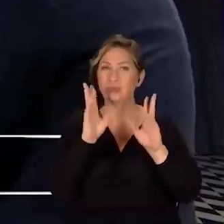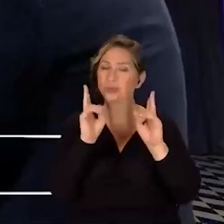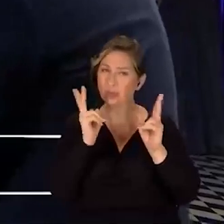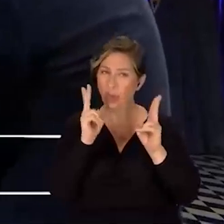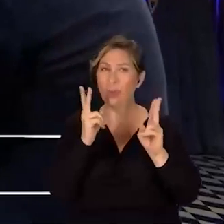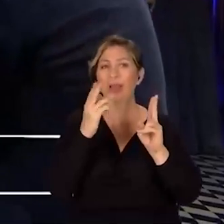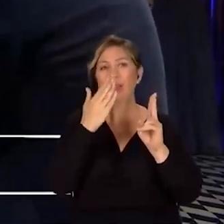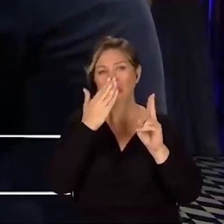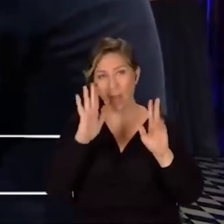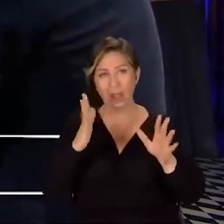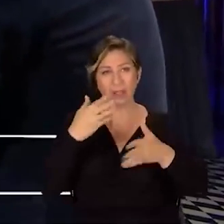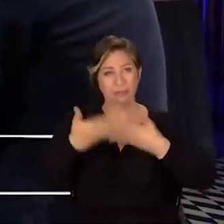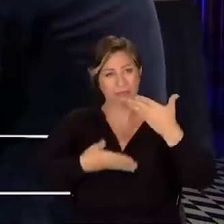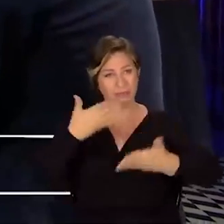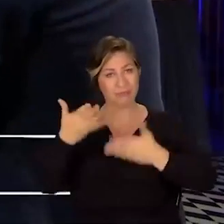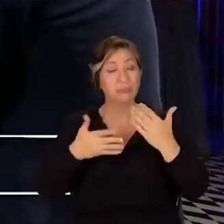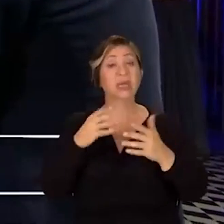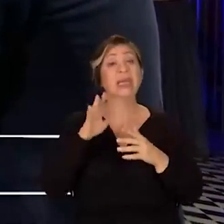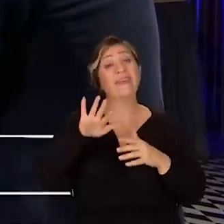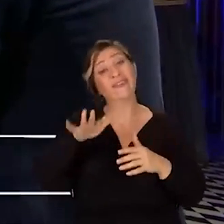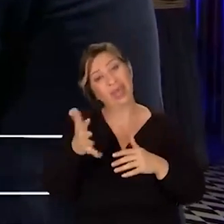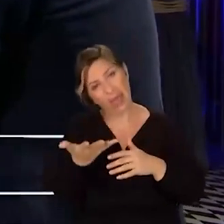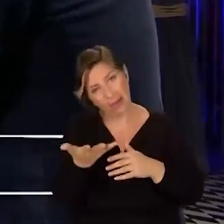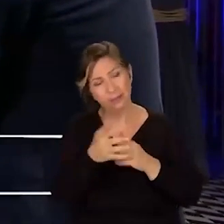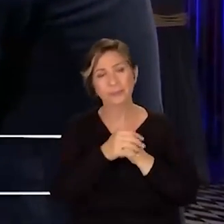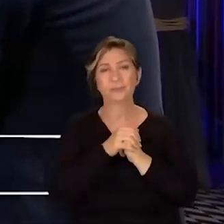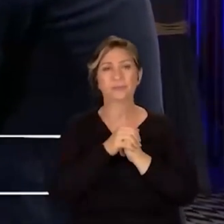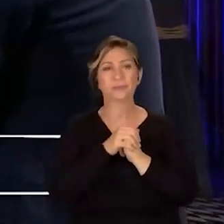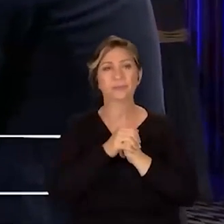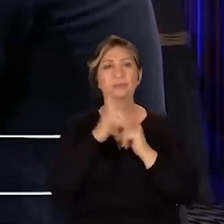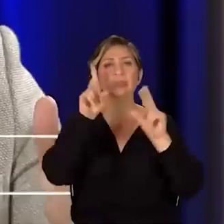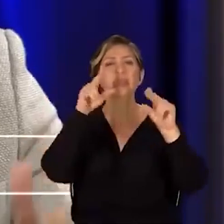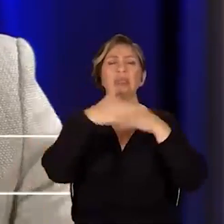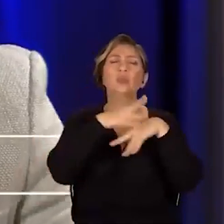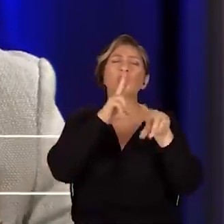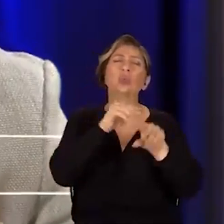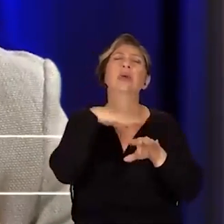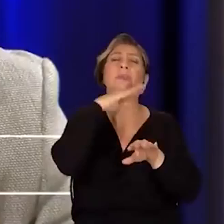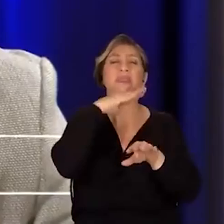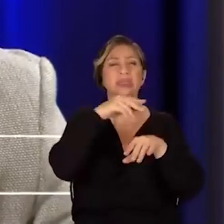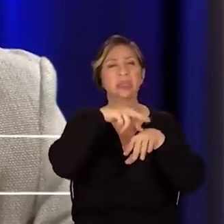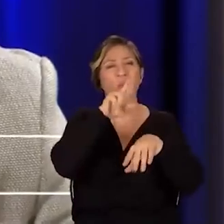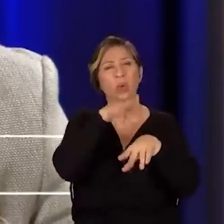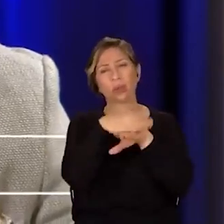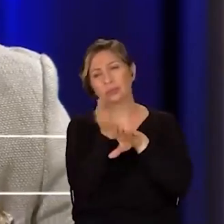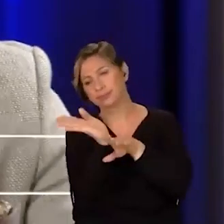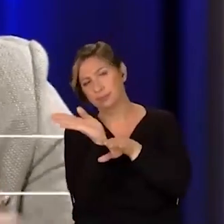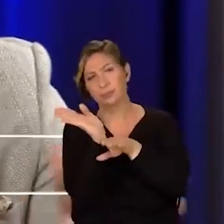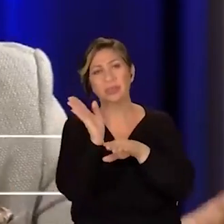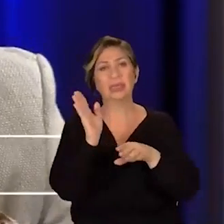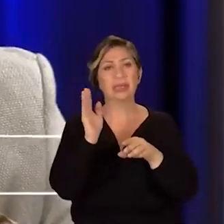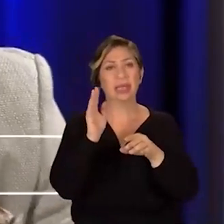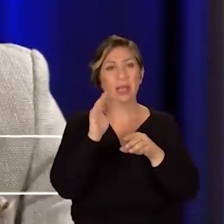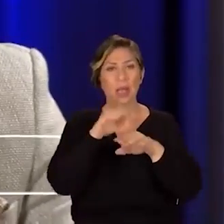Normal doğal yolla üretimini. Ya da şöyle düşünün. Bir gece uyuyamadınız. Gece 12'yi geçirdiniz. Yani